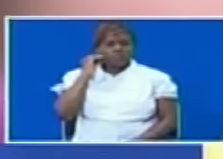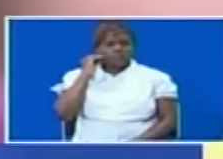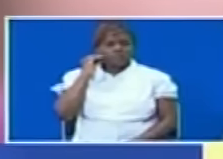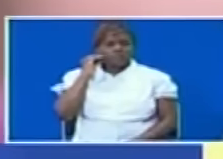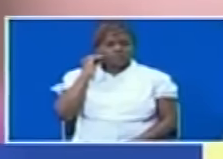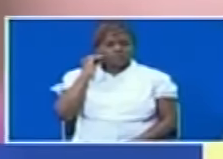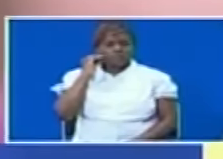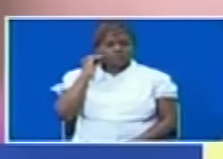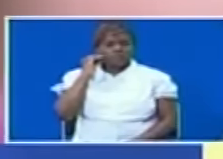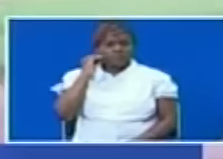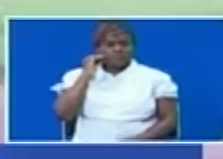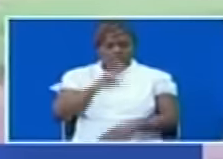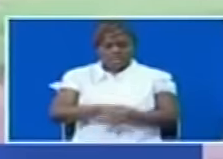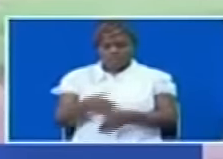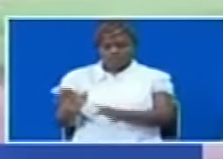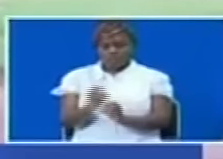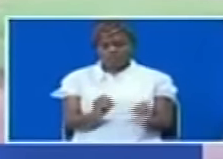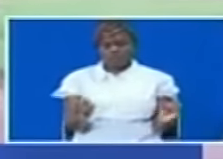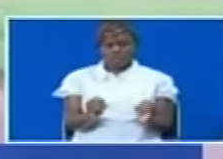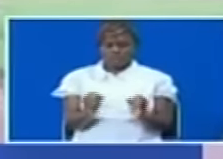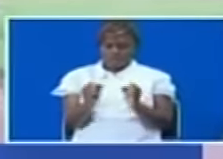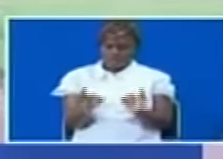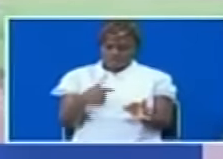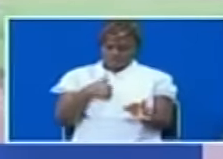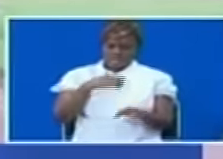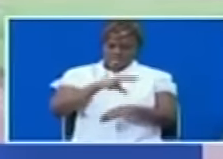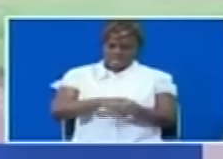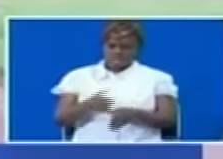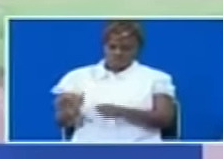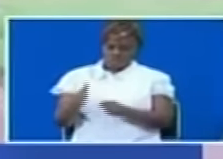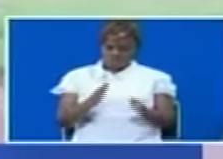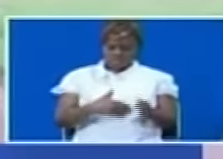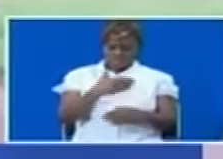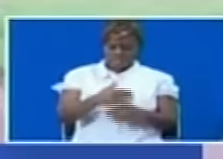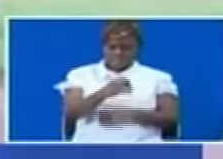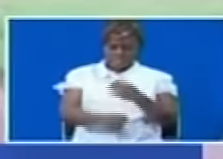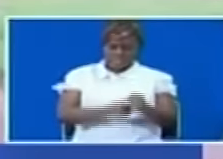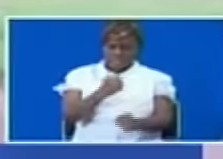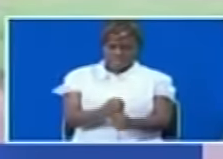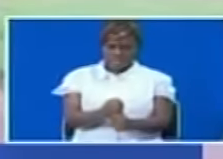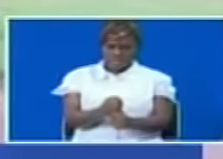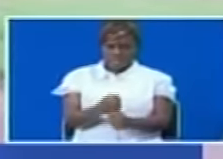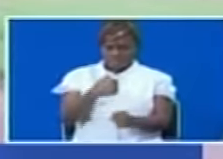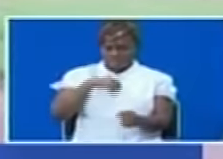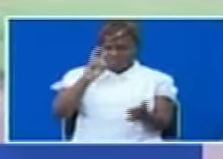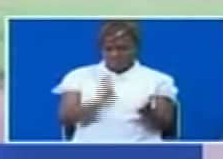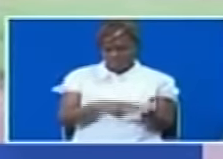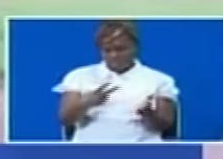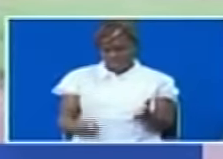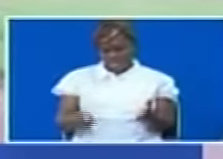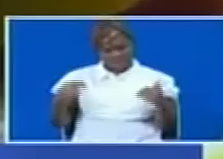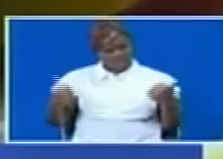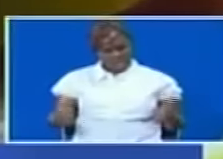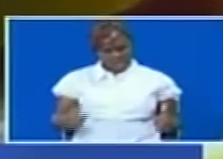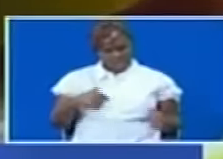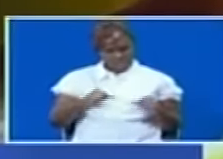wenyewe hatukufata nafasi mahali. Nikipata nafasi mwaka ujao kuenda kuendelea, sitashindwa, nitaendelea